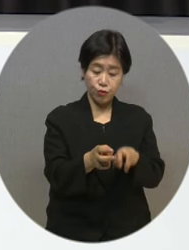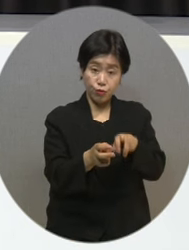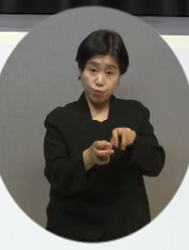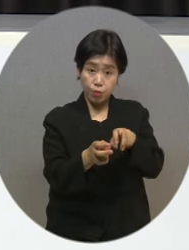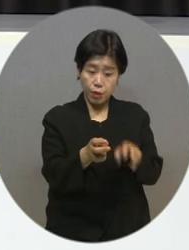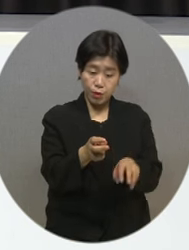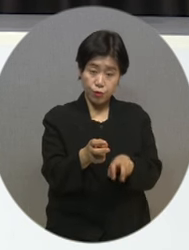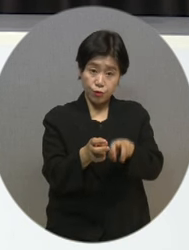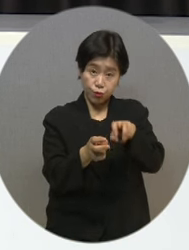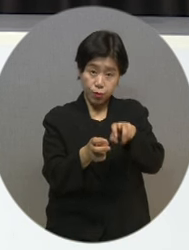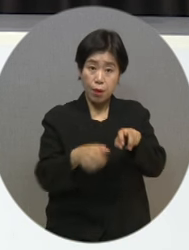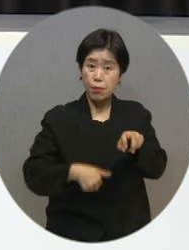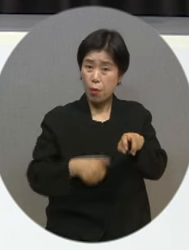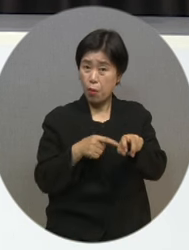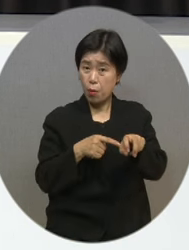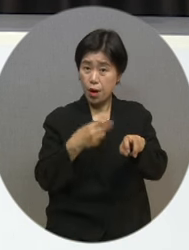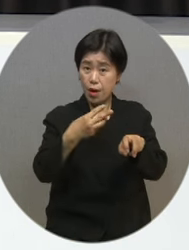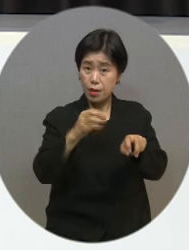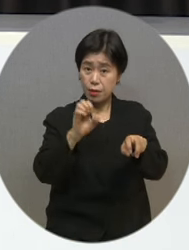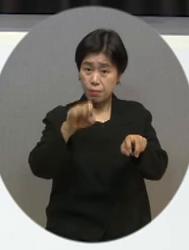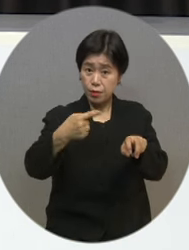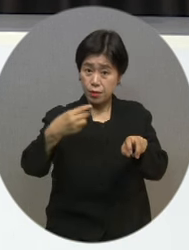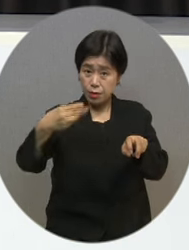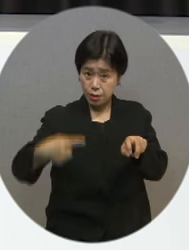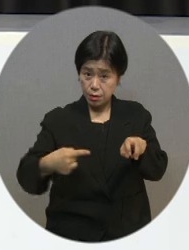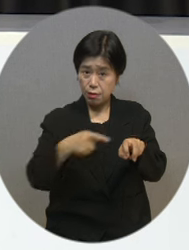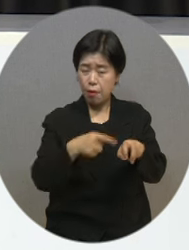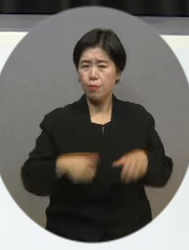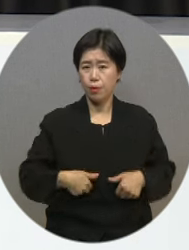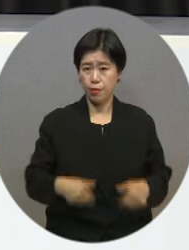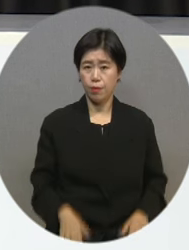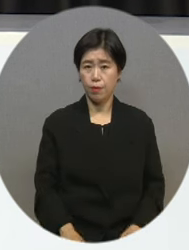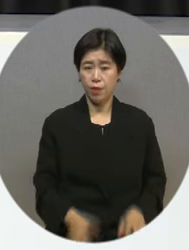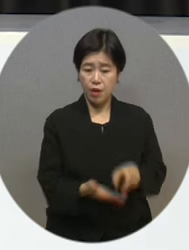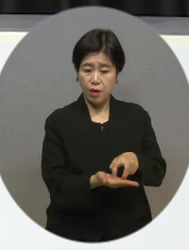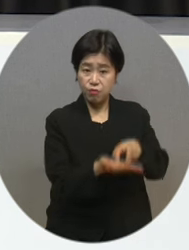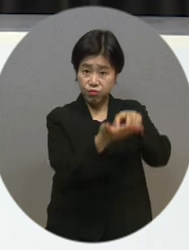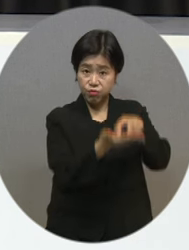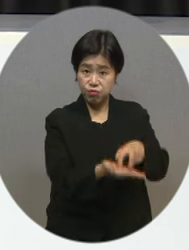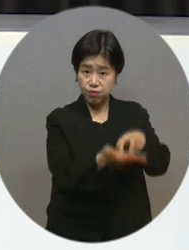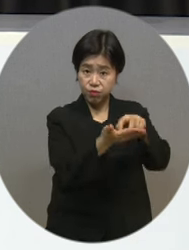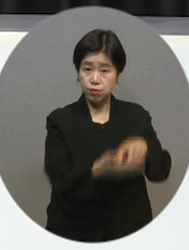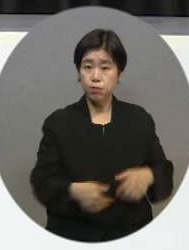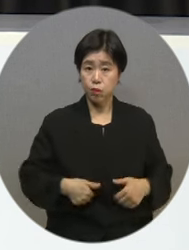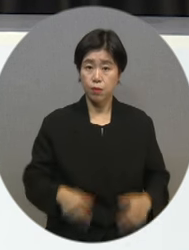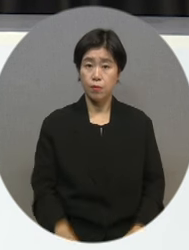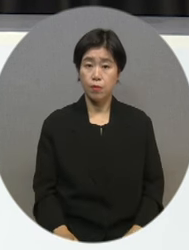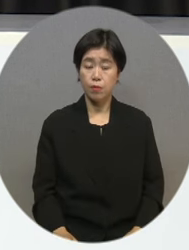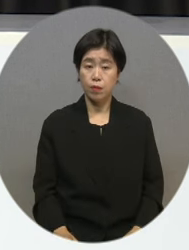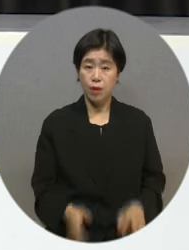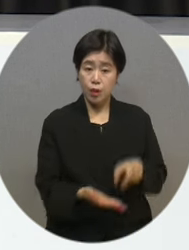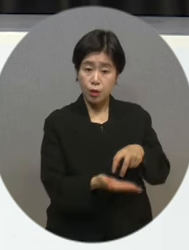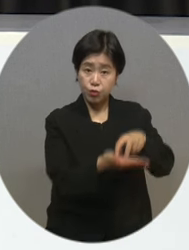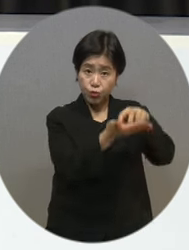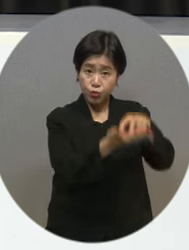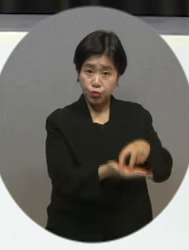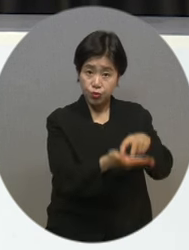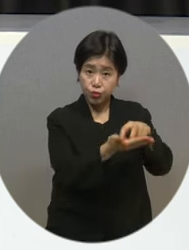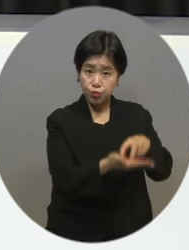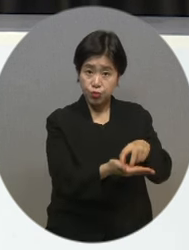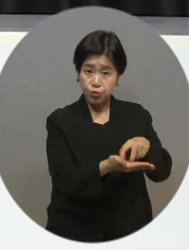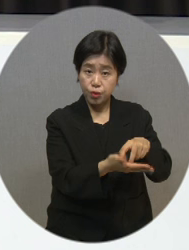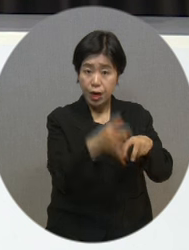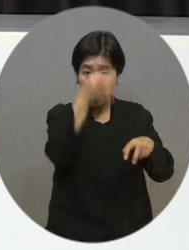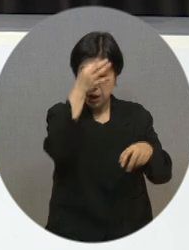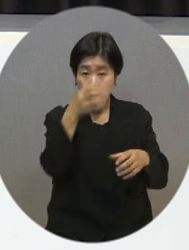목포에서 산다고 했는데, 특히 우리 전남만 해도 그 리프트 차를 타야만 가는 거예요.